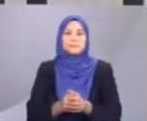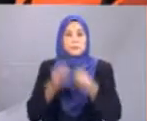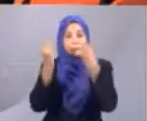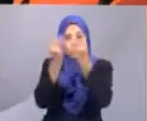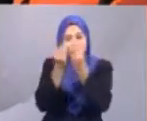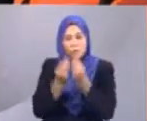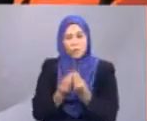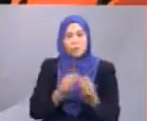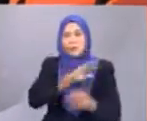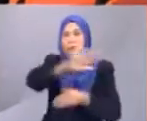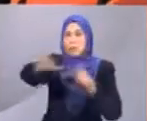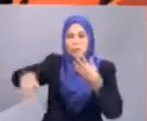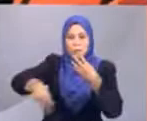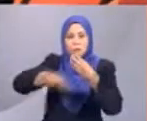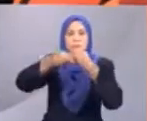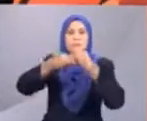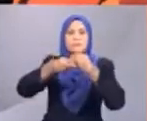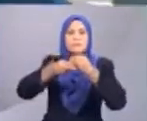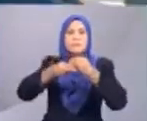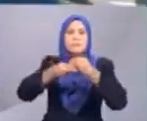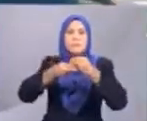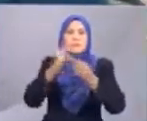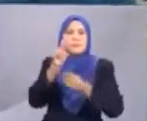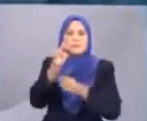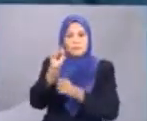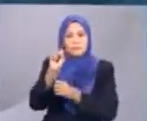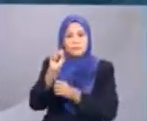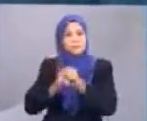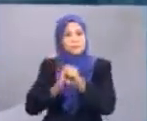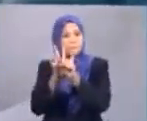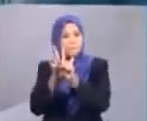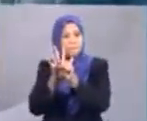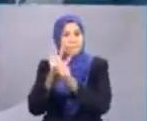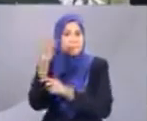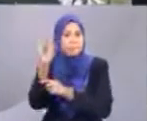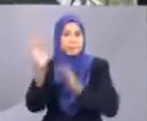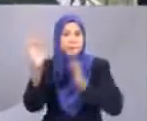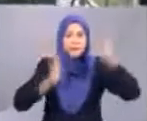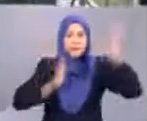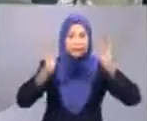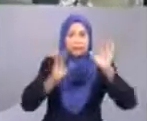Jumlah kumulatif kes positif COVID-19 di Malaysia kini sebanyak